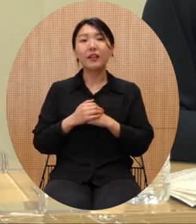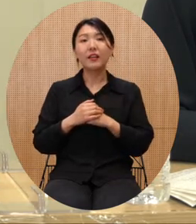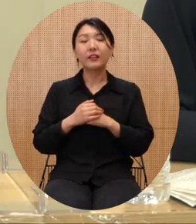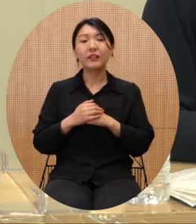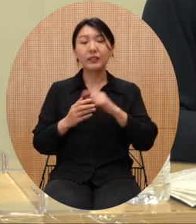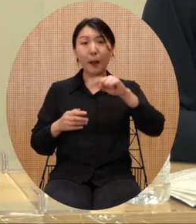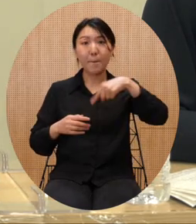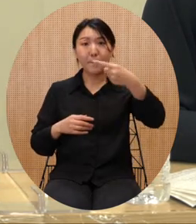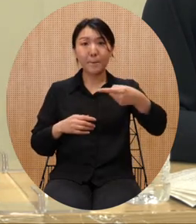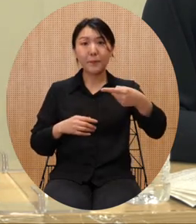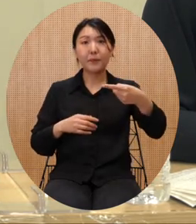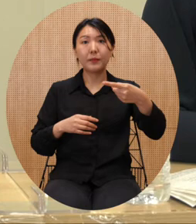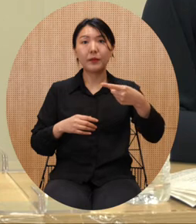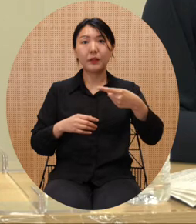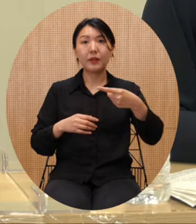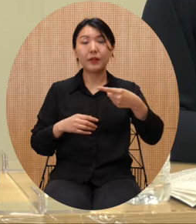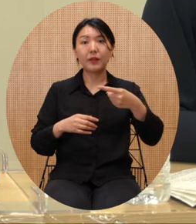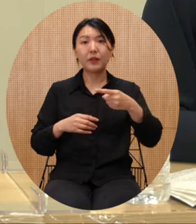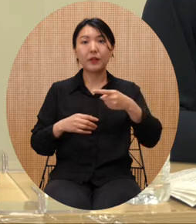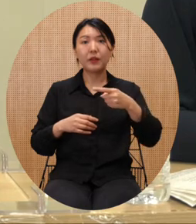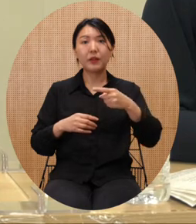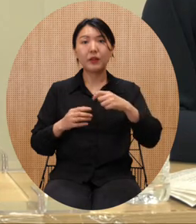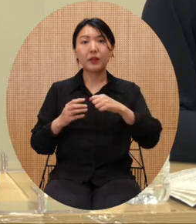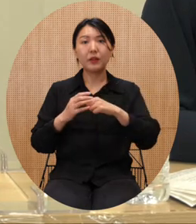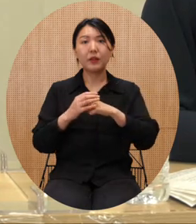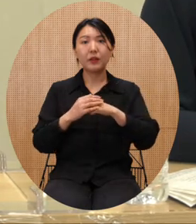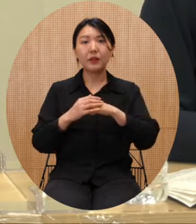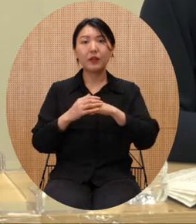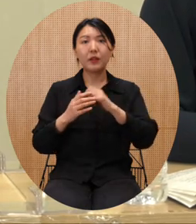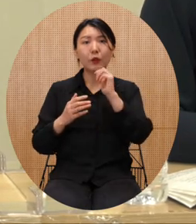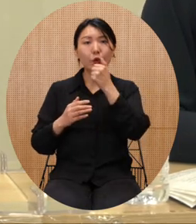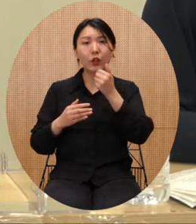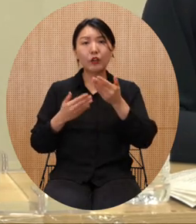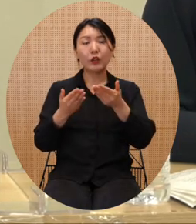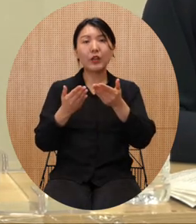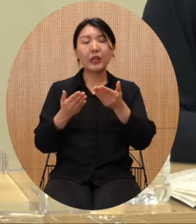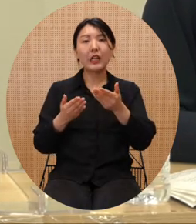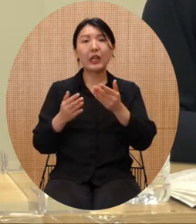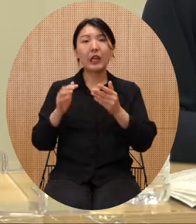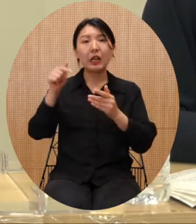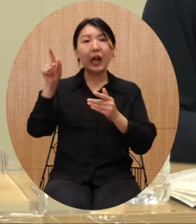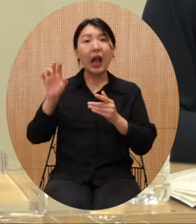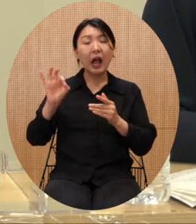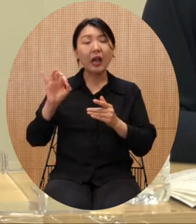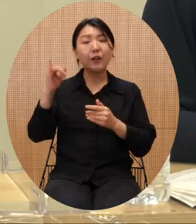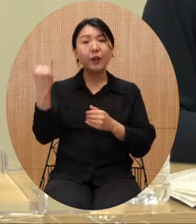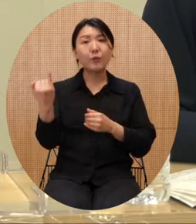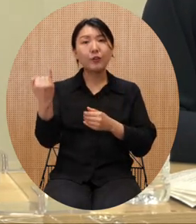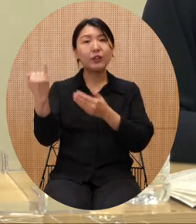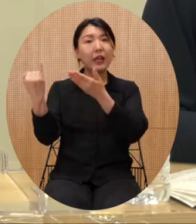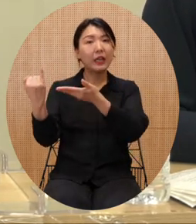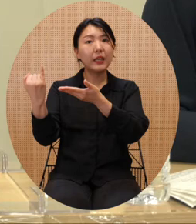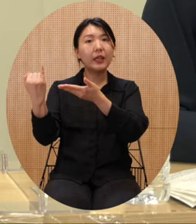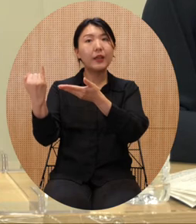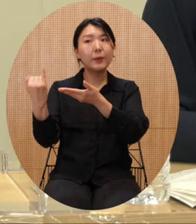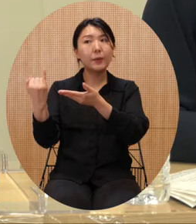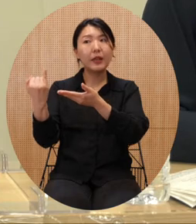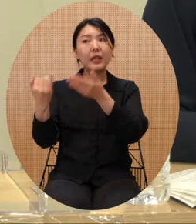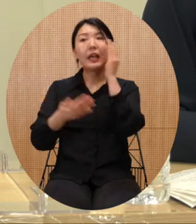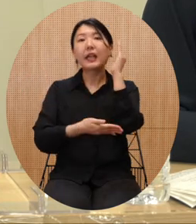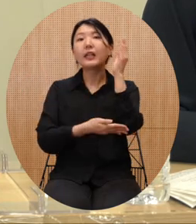그러면 다음 국토연구원 선임연구위원님으로 소개시켜드린 강민아 위원님의 발제를 듣도록